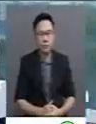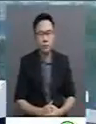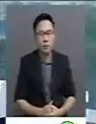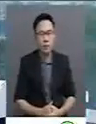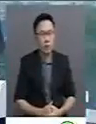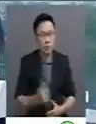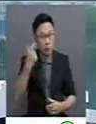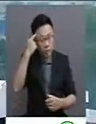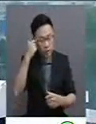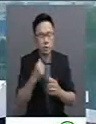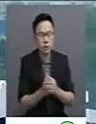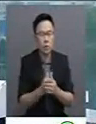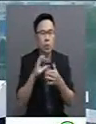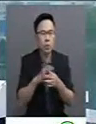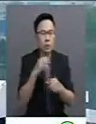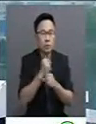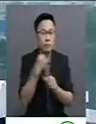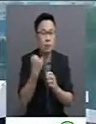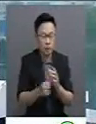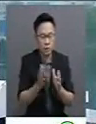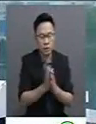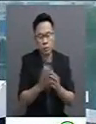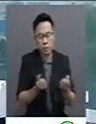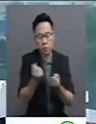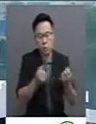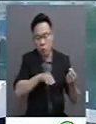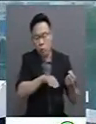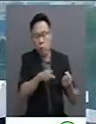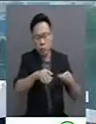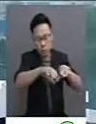ว่าน่าจะเกรงกลัวความผิดเพราะว่าขับรถชนมาทำให้ทรัพย์สินราชการเสียหายด้วยนะคะ ครับ